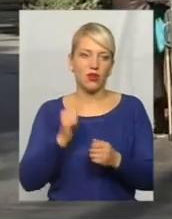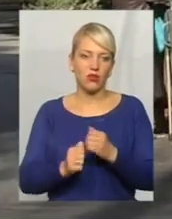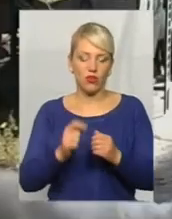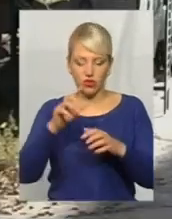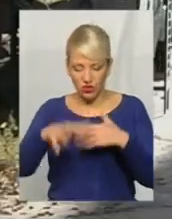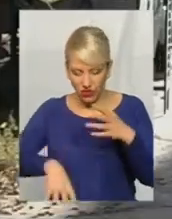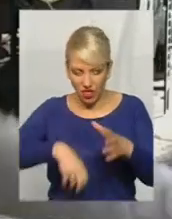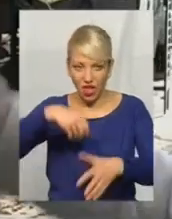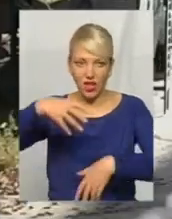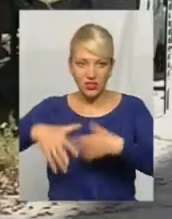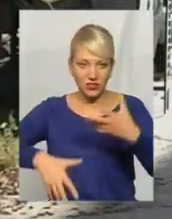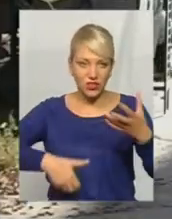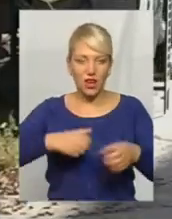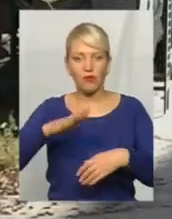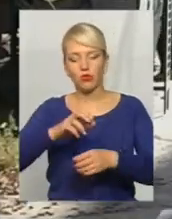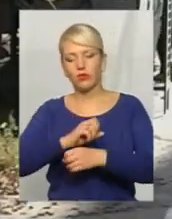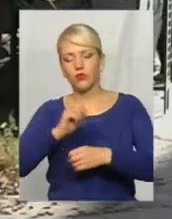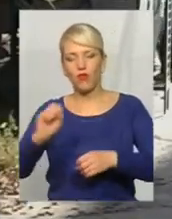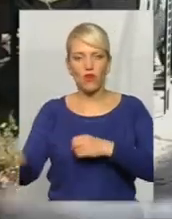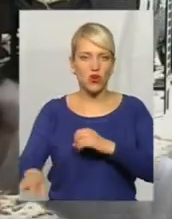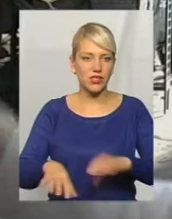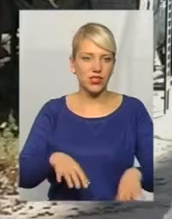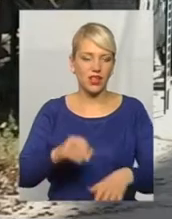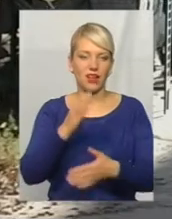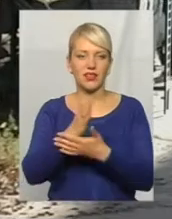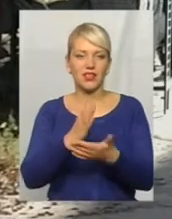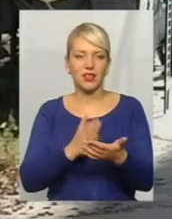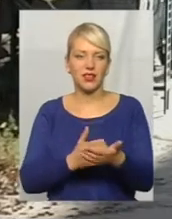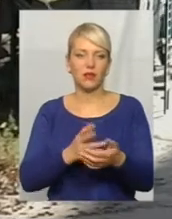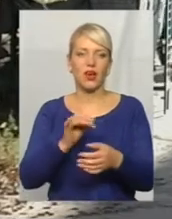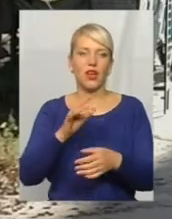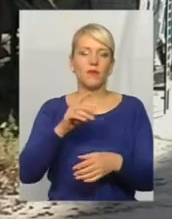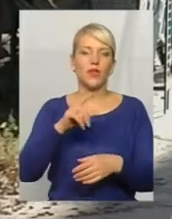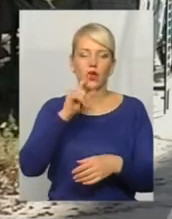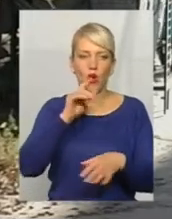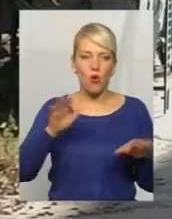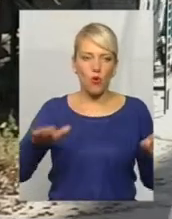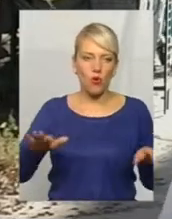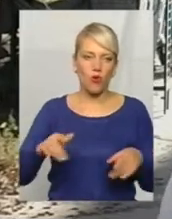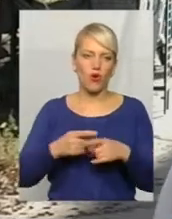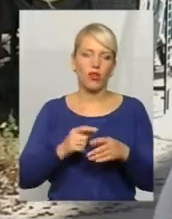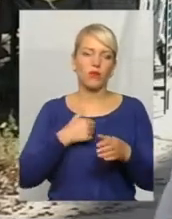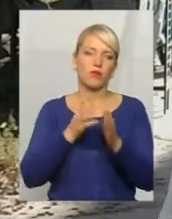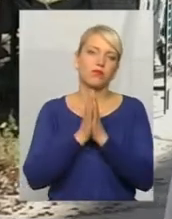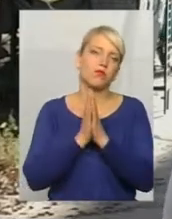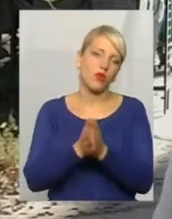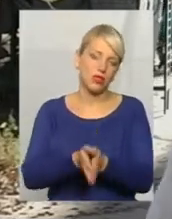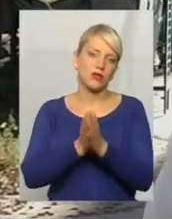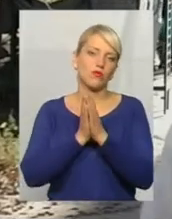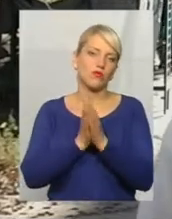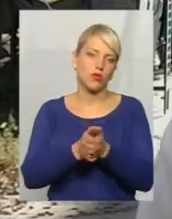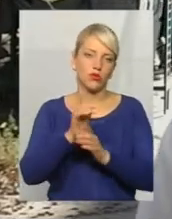вилазить, вибирає, потім знову розкидають і хліб, і голубів давлять, машина їде. Ну просто, і просимо, люди просили вже.